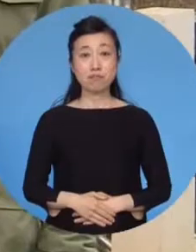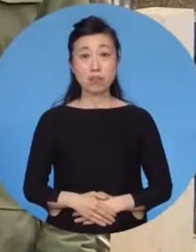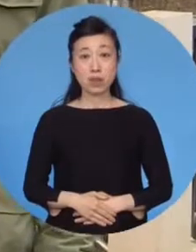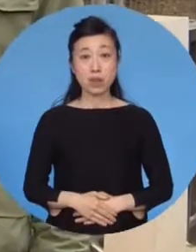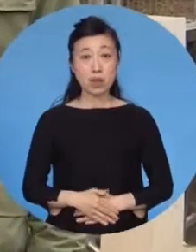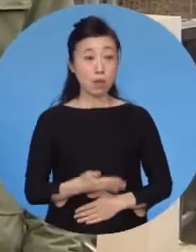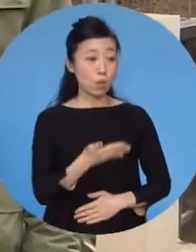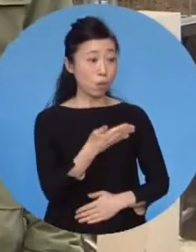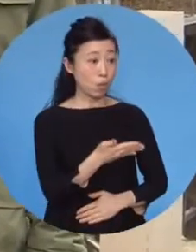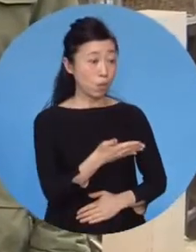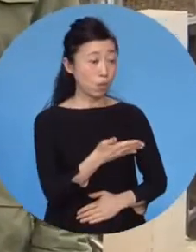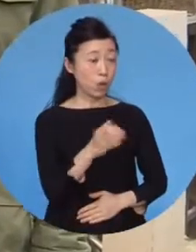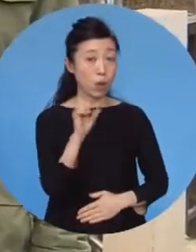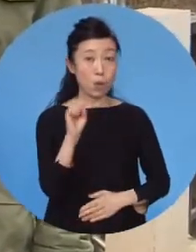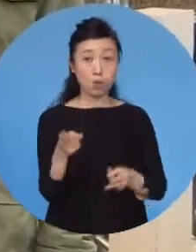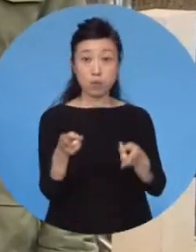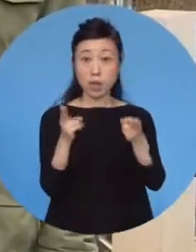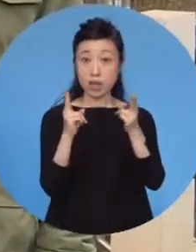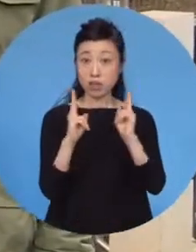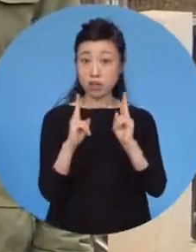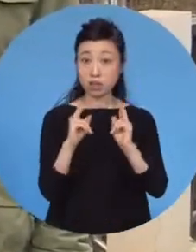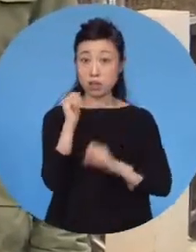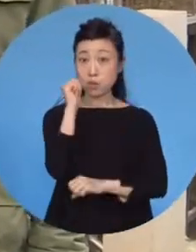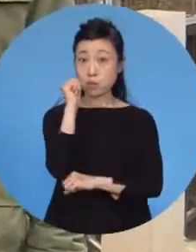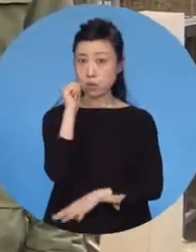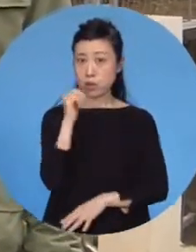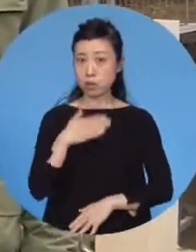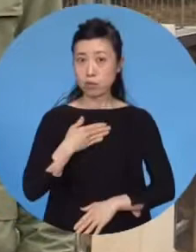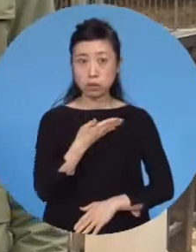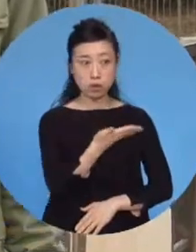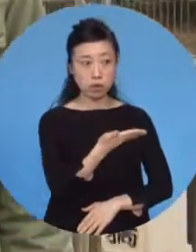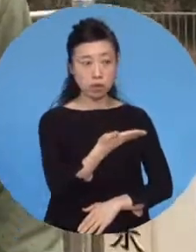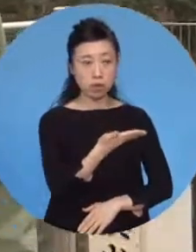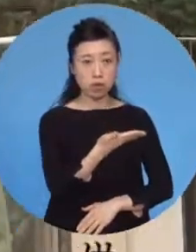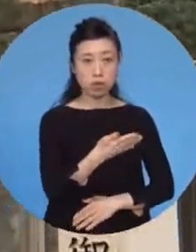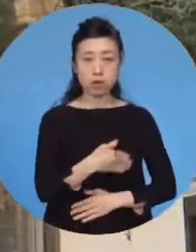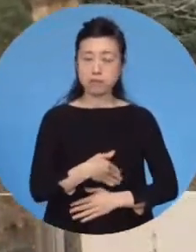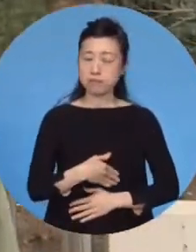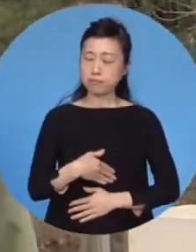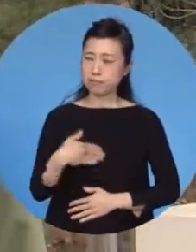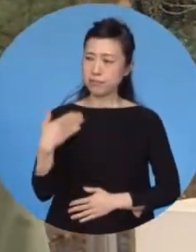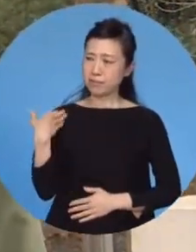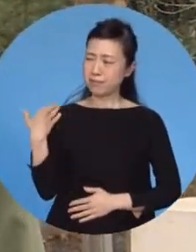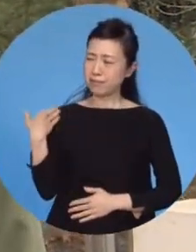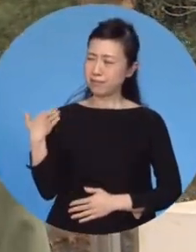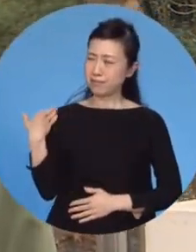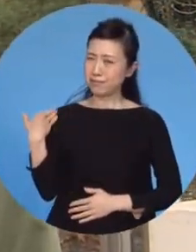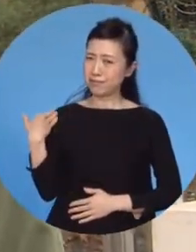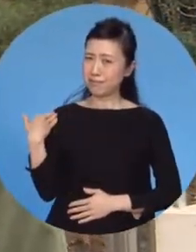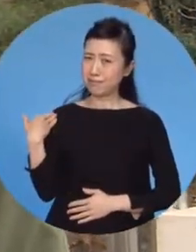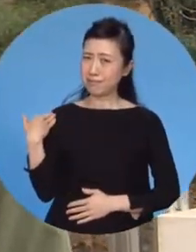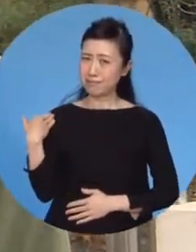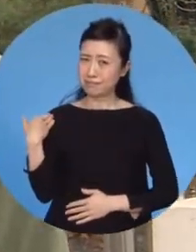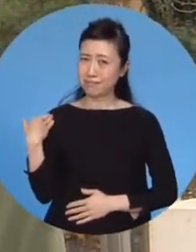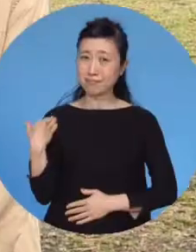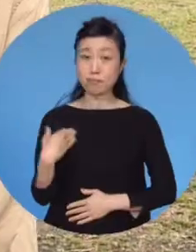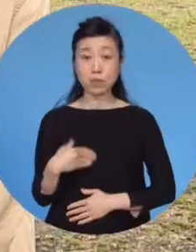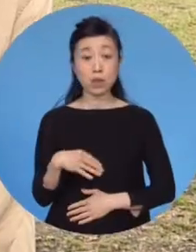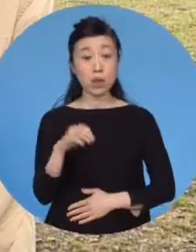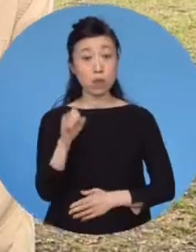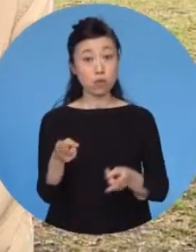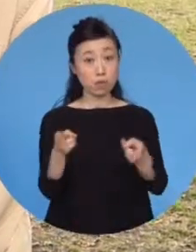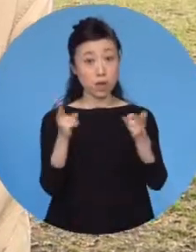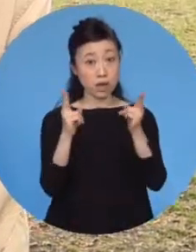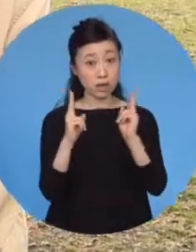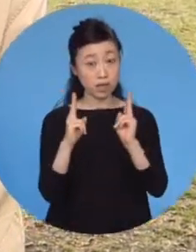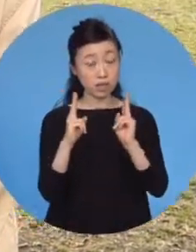う。後ろにある奥前橋の由来ってご存知ですか？ いやよくわかんないですね、私の方は。 奥